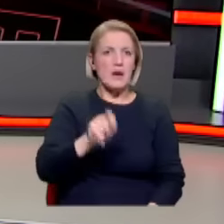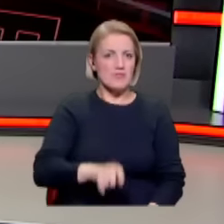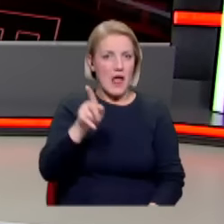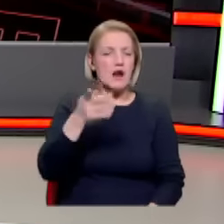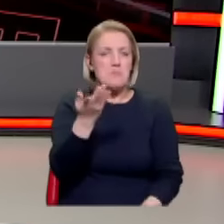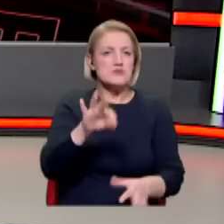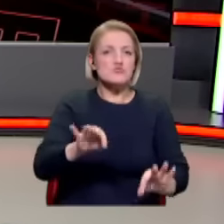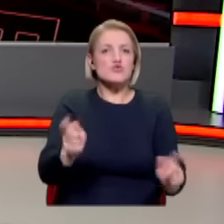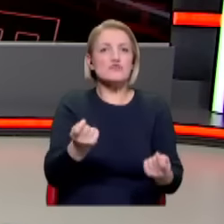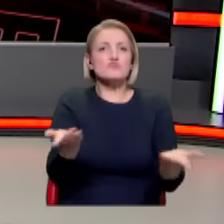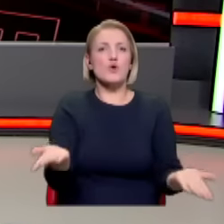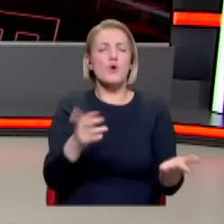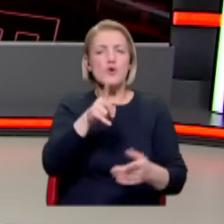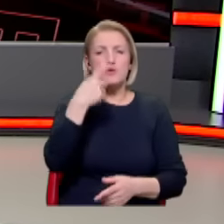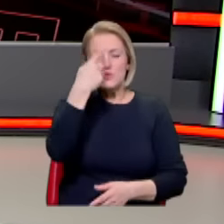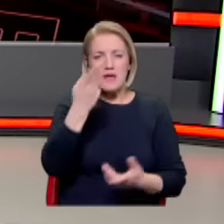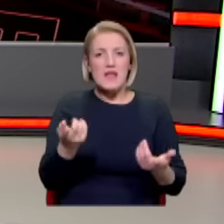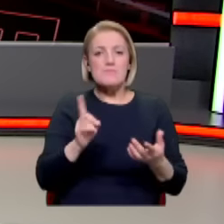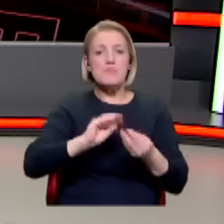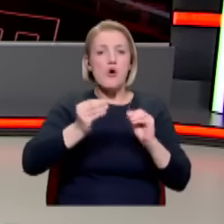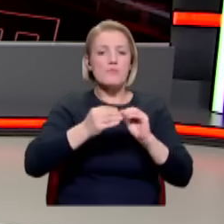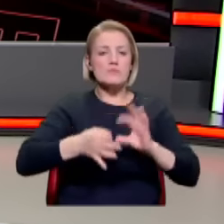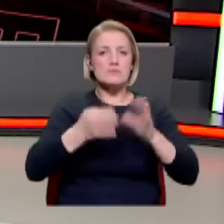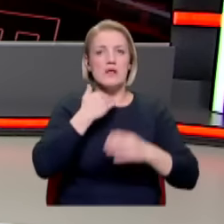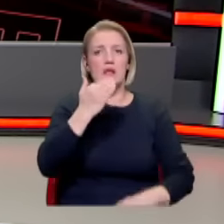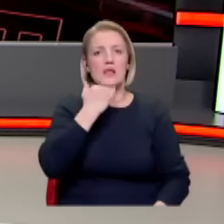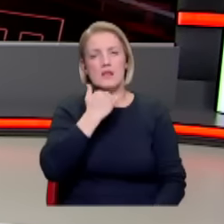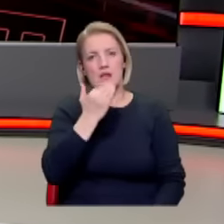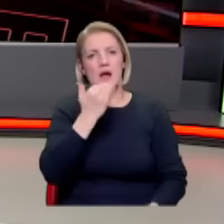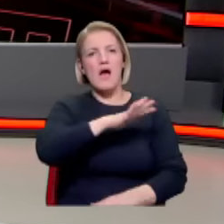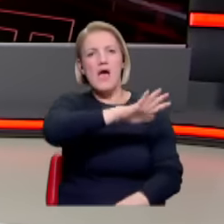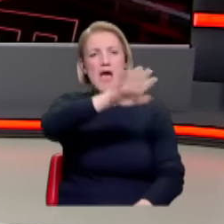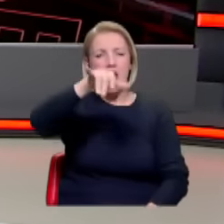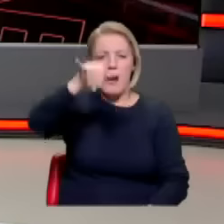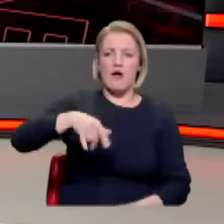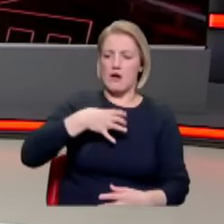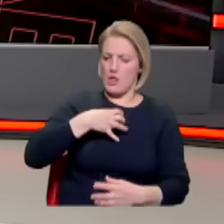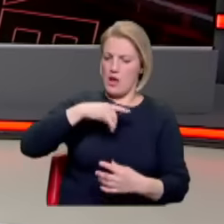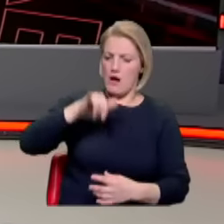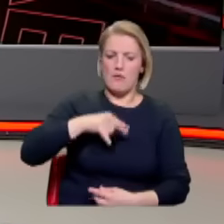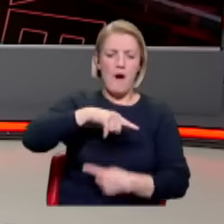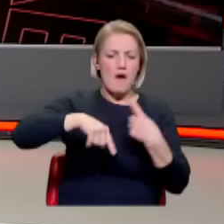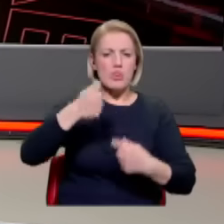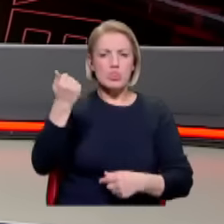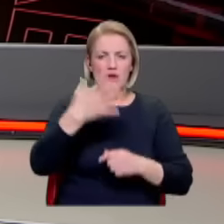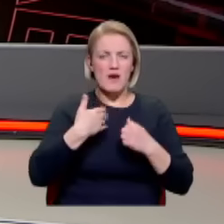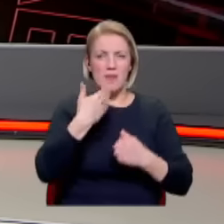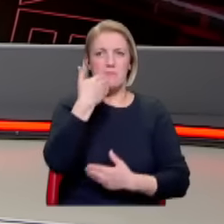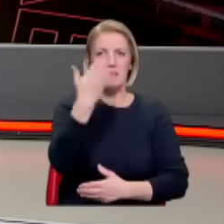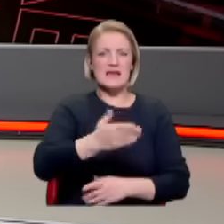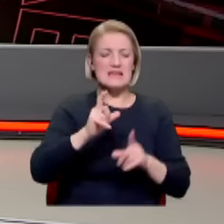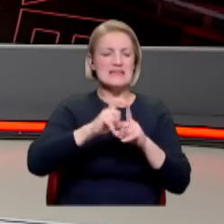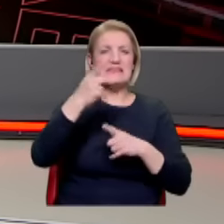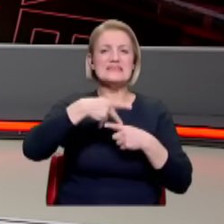çalışmıyor. Çalışmadığı için hiçbir meseleyi çözemiyorlar. Herkes hakkını arıyor. Burada defalarca söyledik.